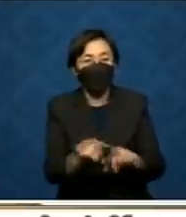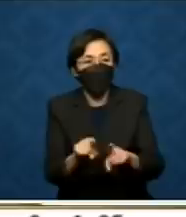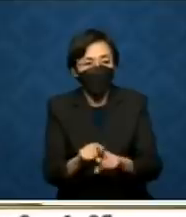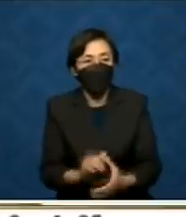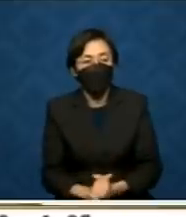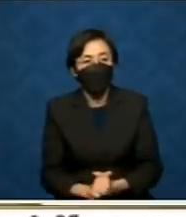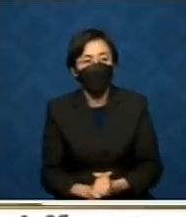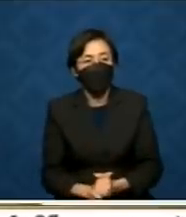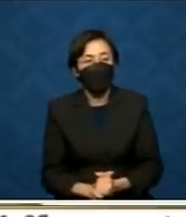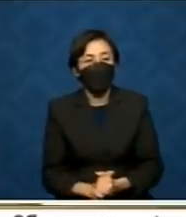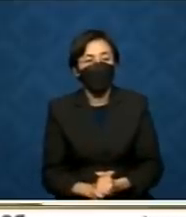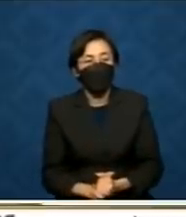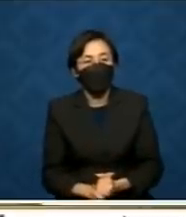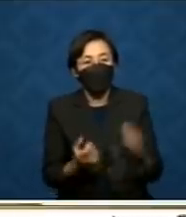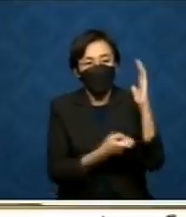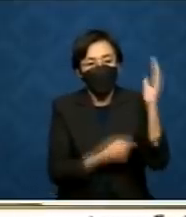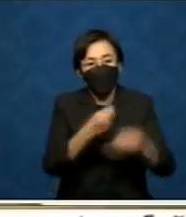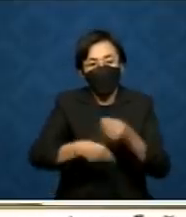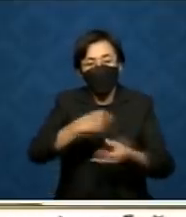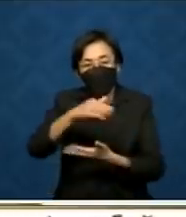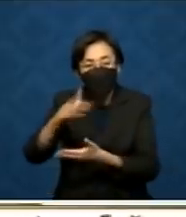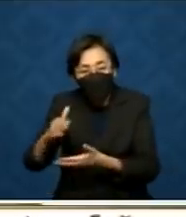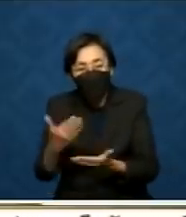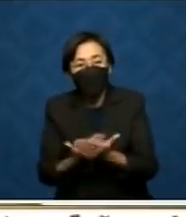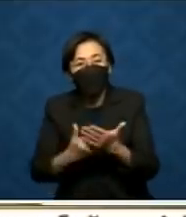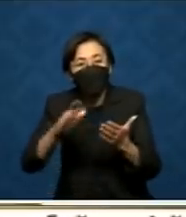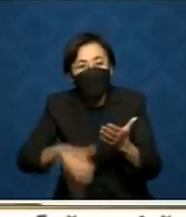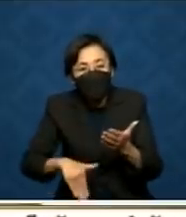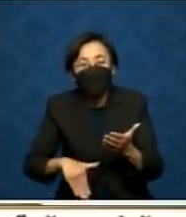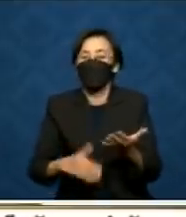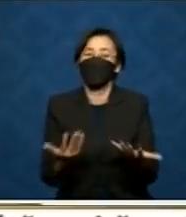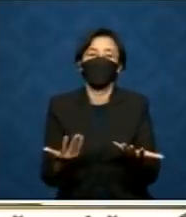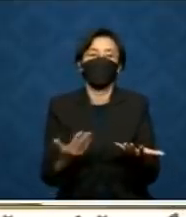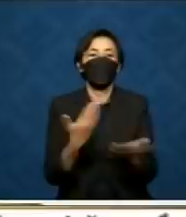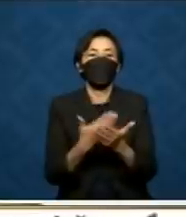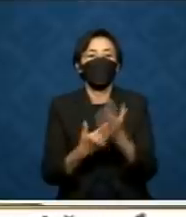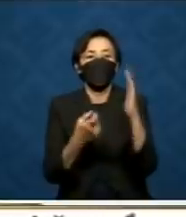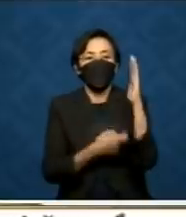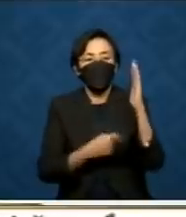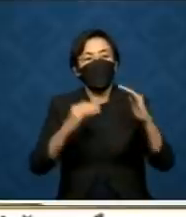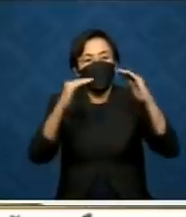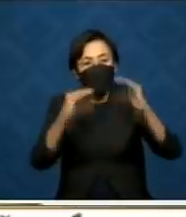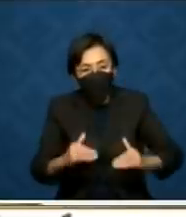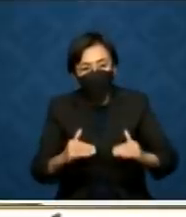เสื้อคอระบายยางรถใหญ่ออกมาปะไปทุบราคาถูกคว่ำมันก็ไปตีตลาดยางราคายางตกลงกันทีแต่ที่ 10บาทแล้วตอนนี้